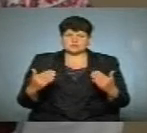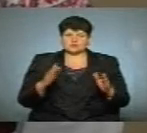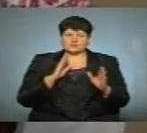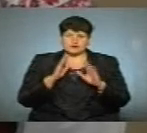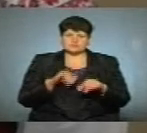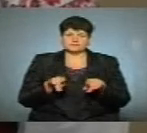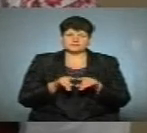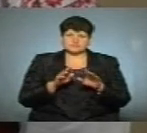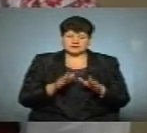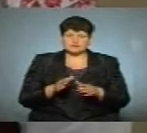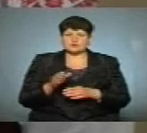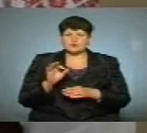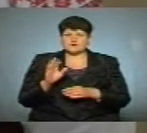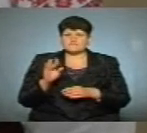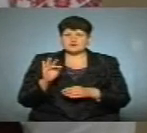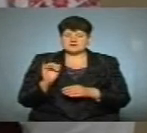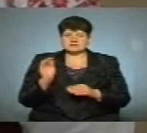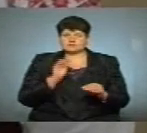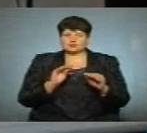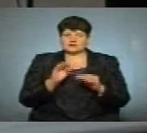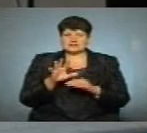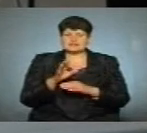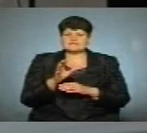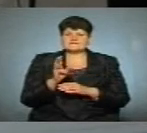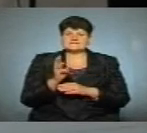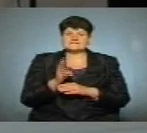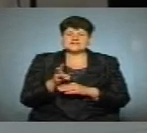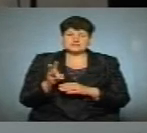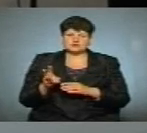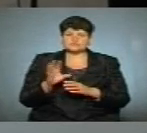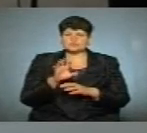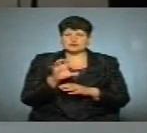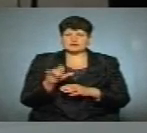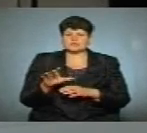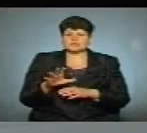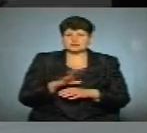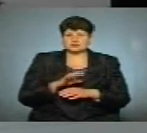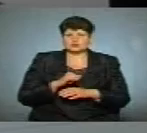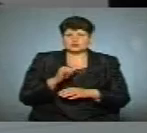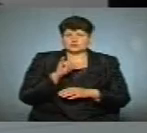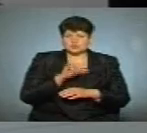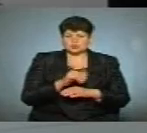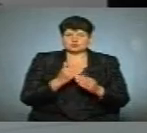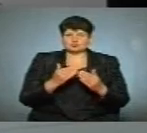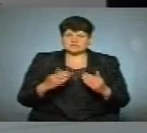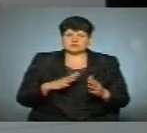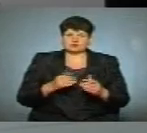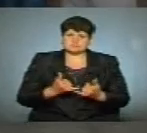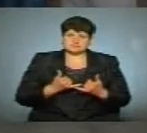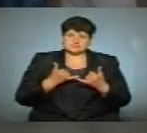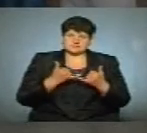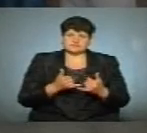За словами Ольги Ваврик, змонтували відео із світлин про виставки, що відбувалися у їхньому музеї та були присвячені